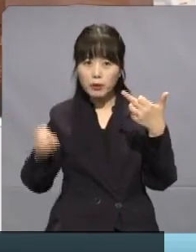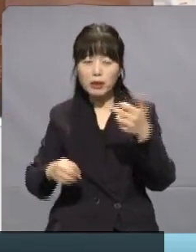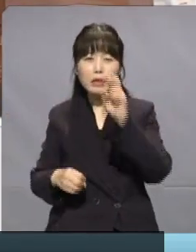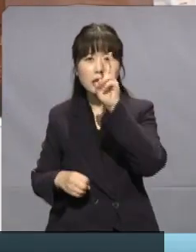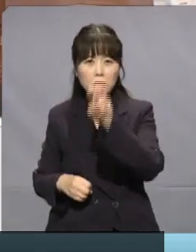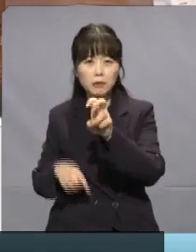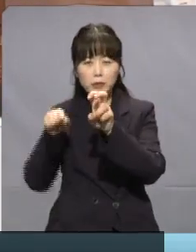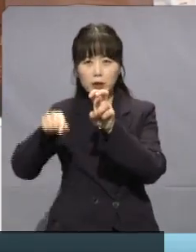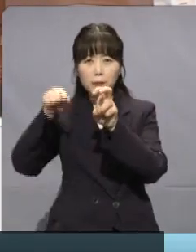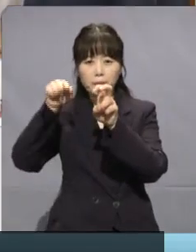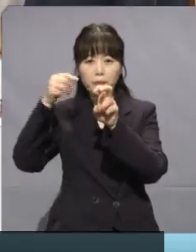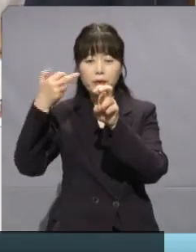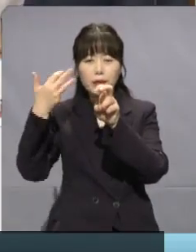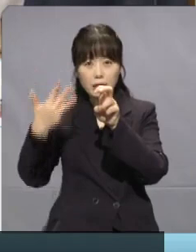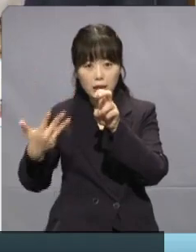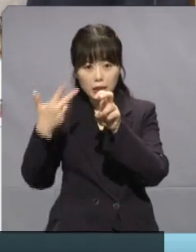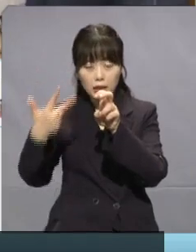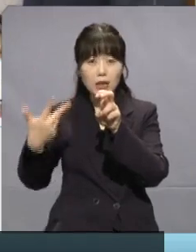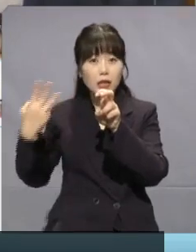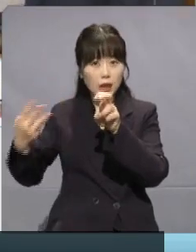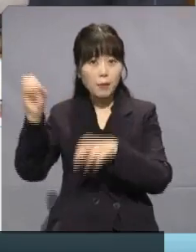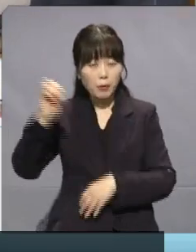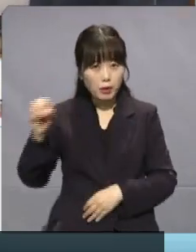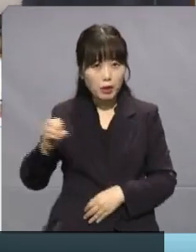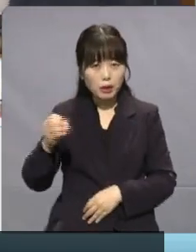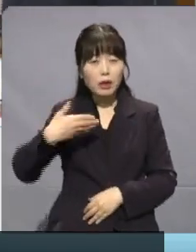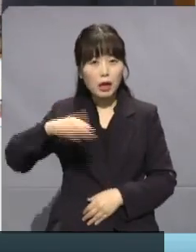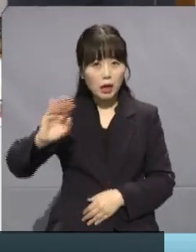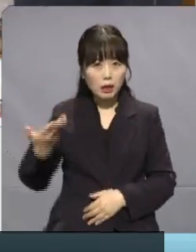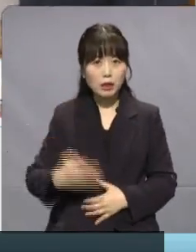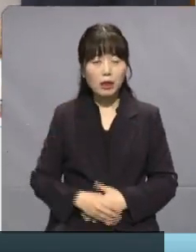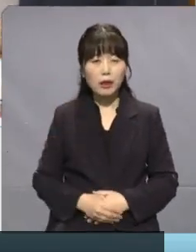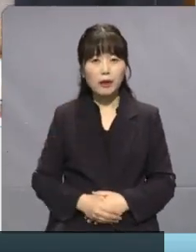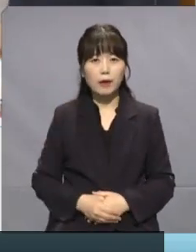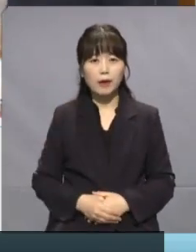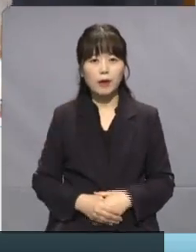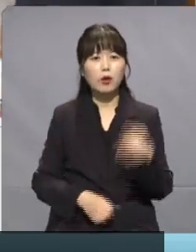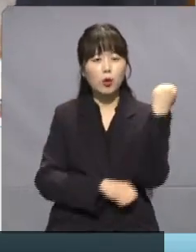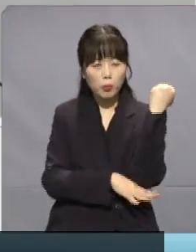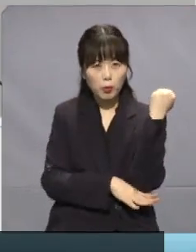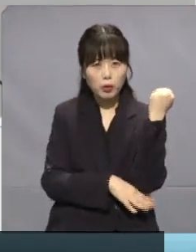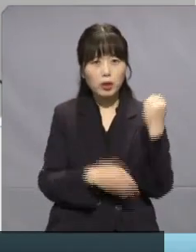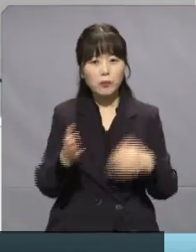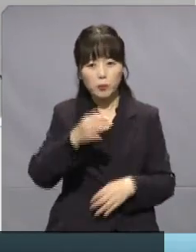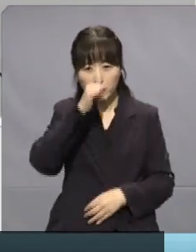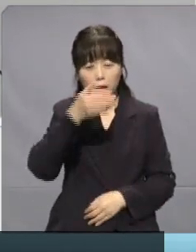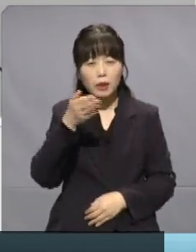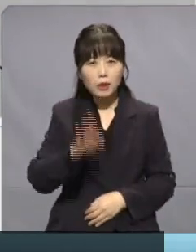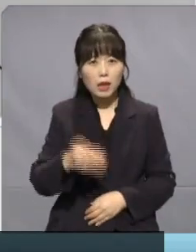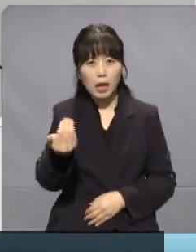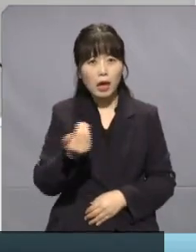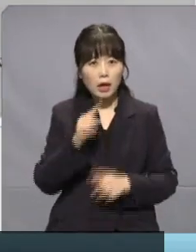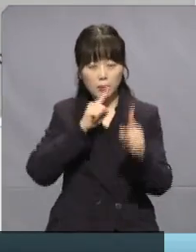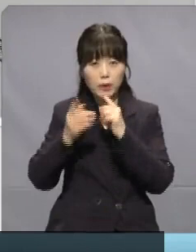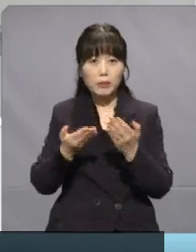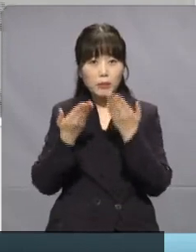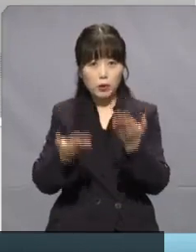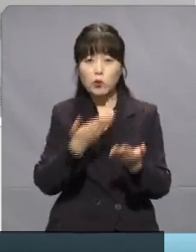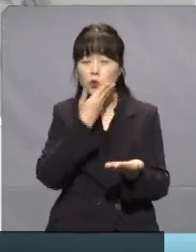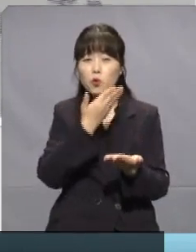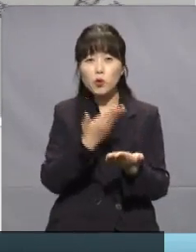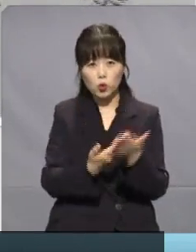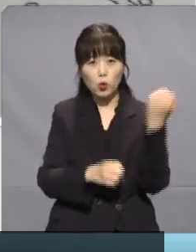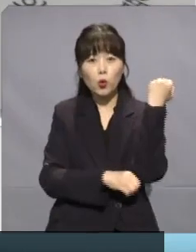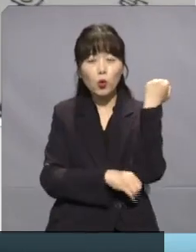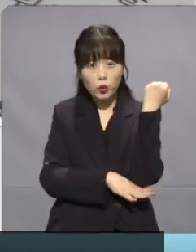20.73%입니다 또 얘기가 나온다 그러면 근본적인 부분이 돼 있는데 아까 말씀드린 대로 주요